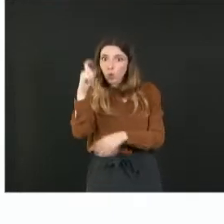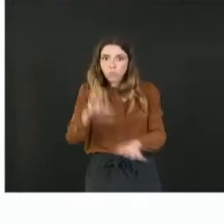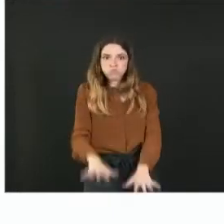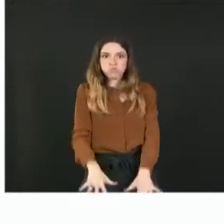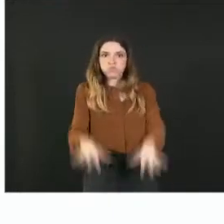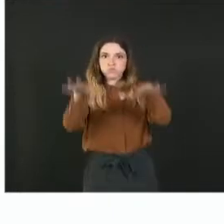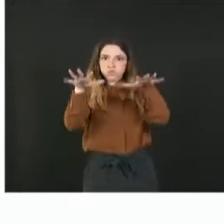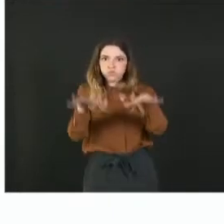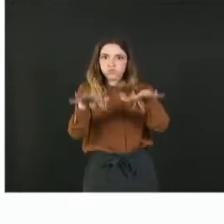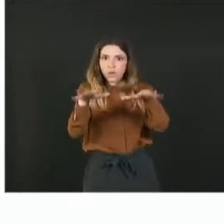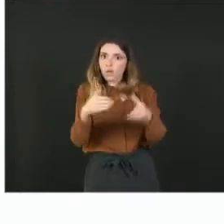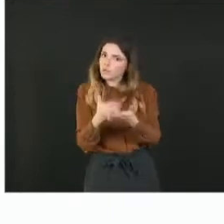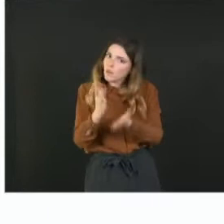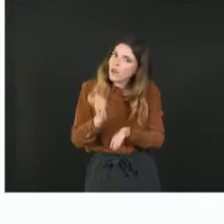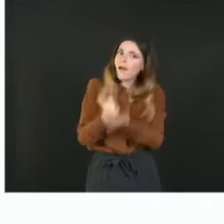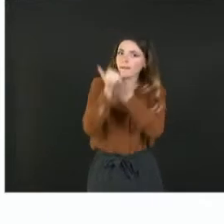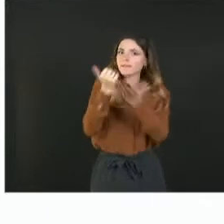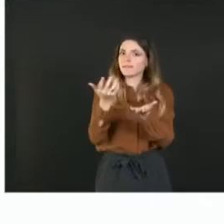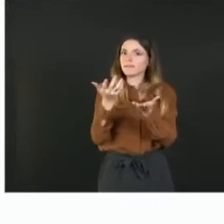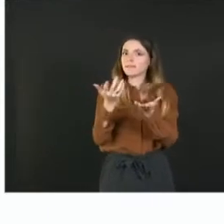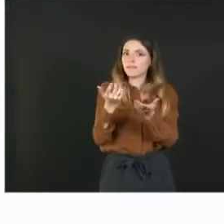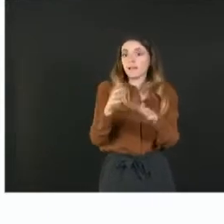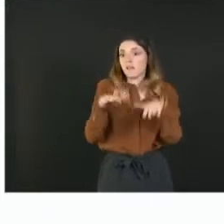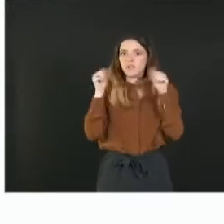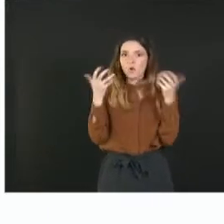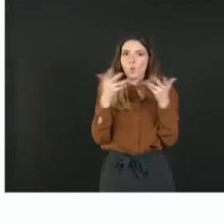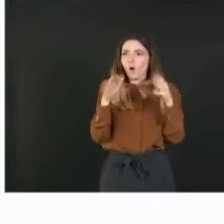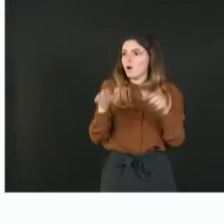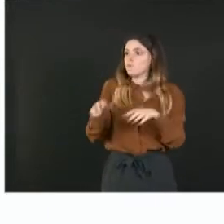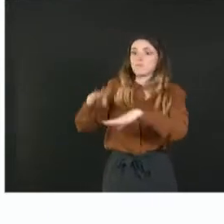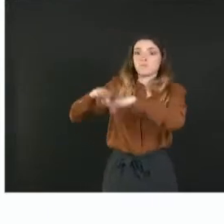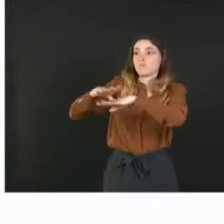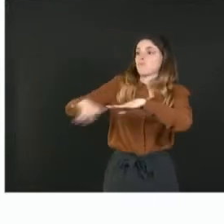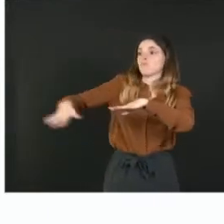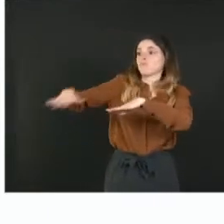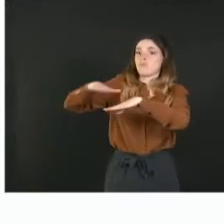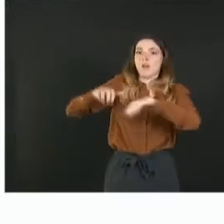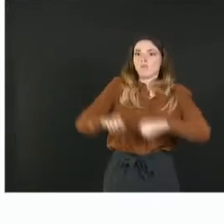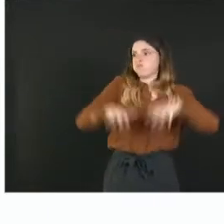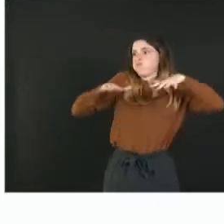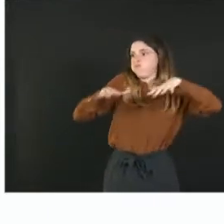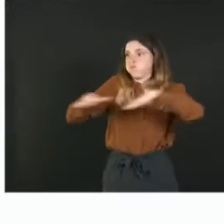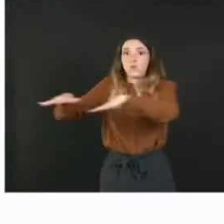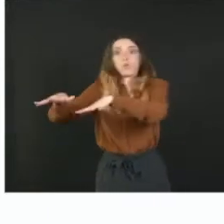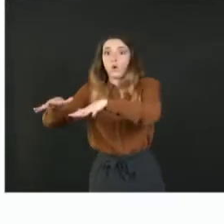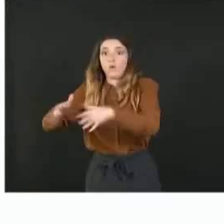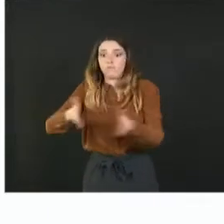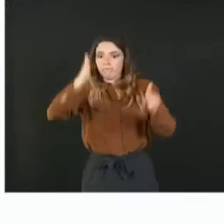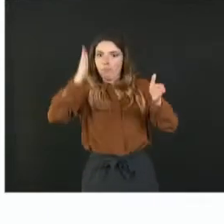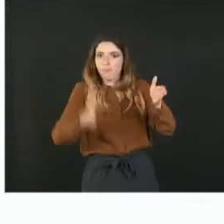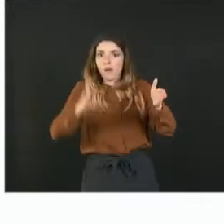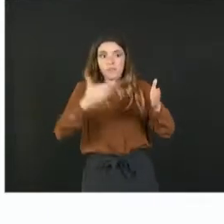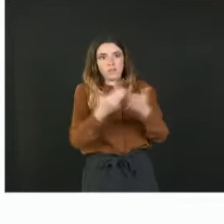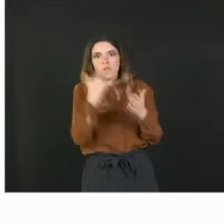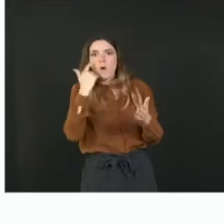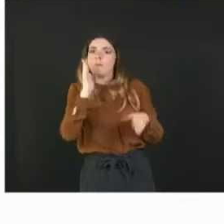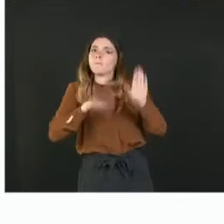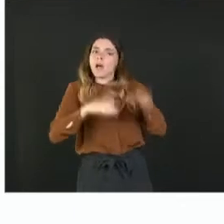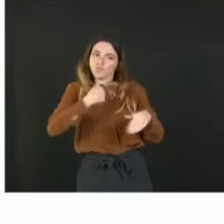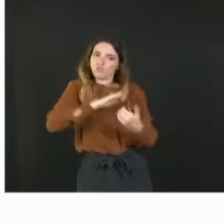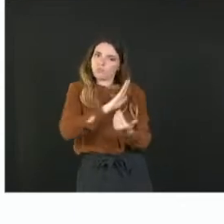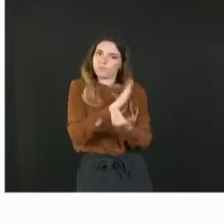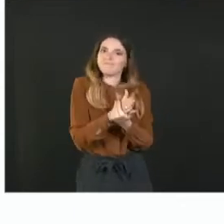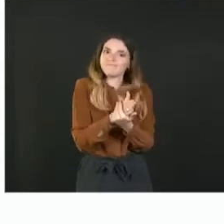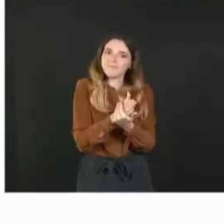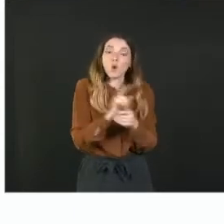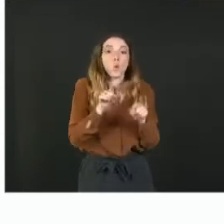ses différents milieux pour la biodiversité, évitant ainsi l'inondation de tout un lotissement. Donc ça fonctionne, sans parler de l'amélioration